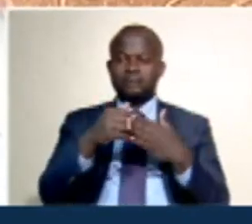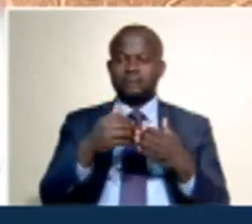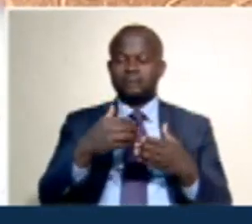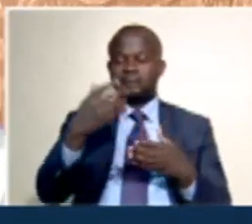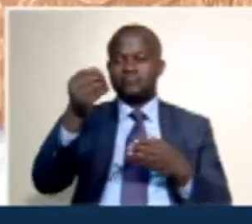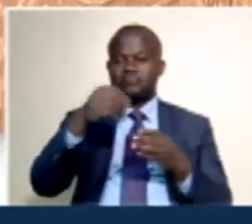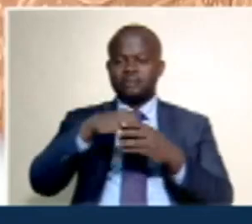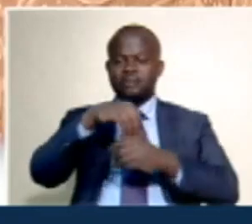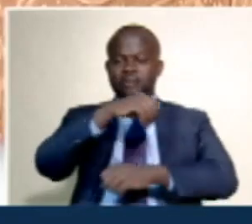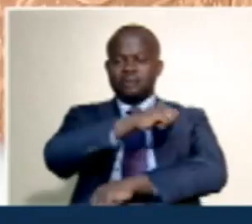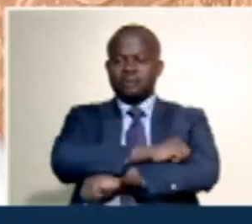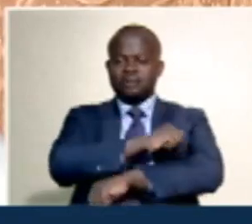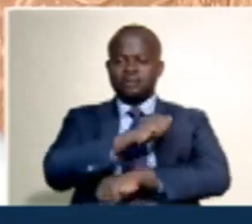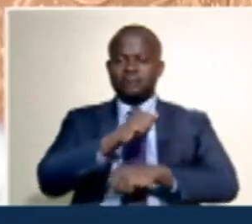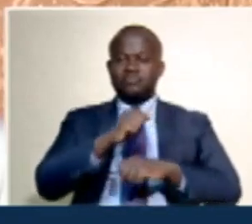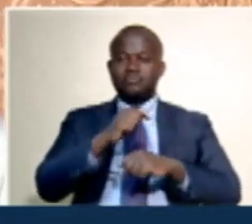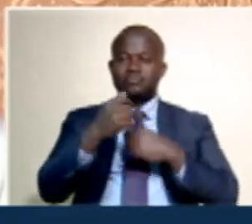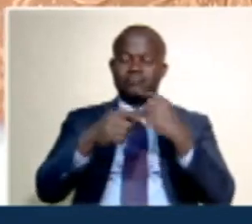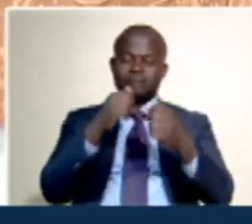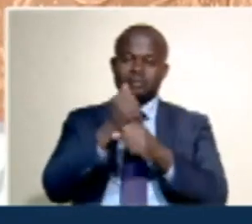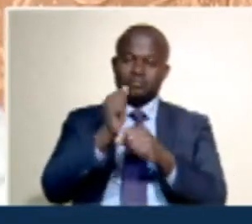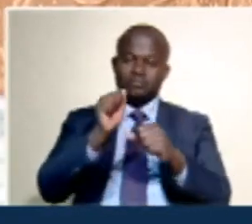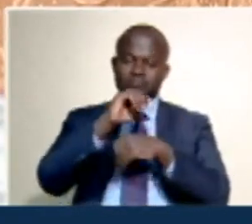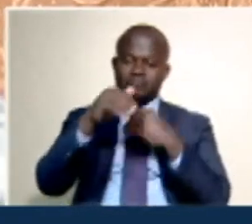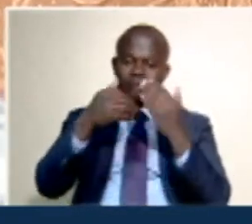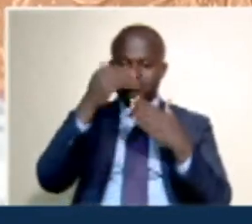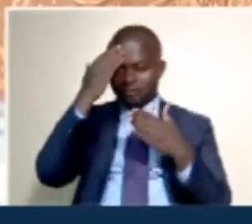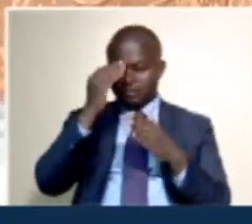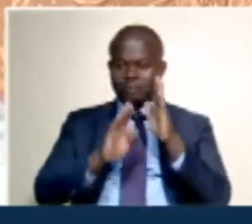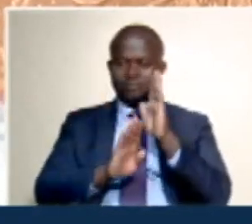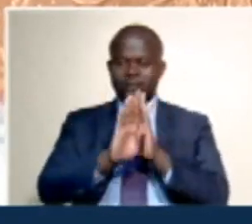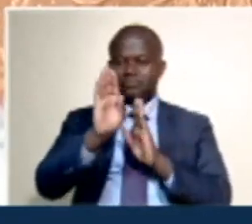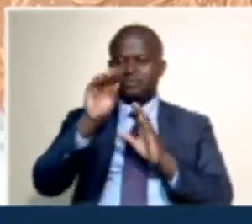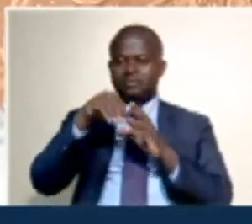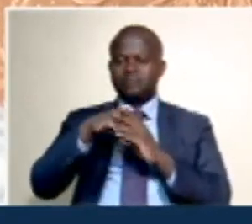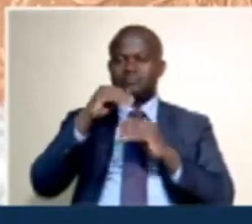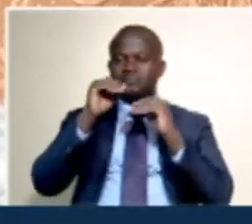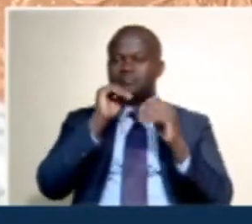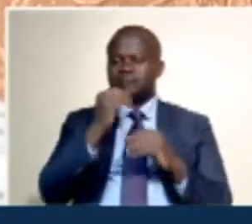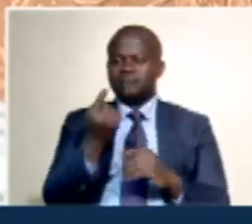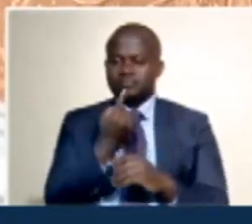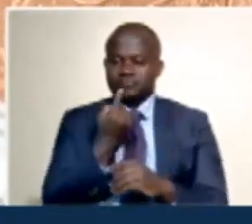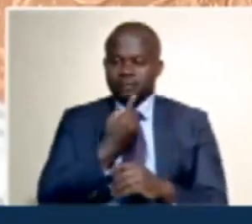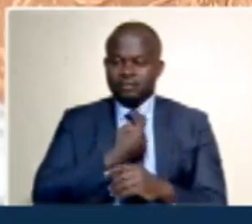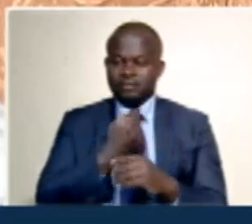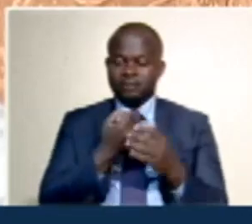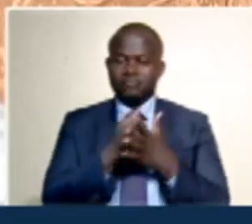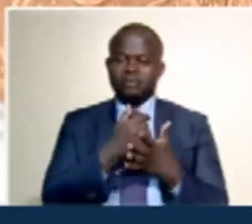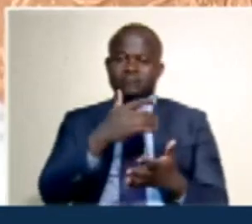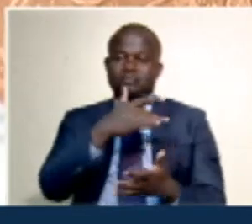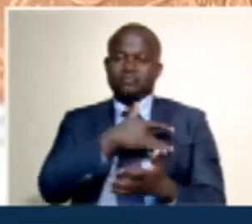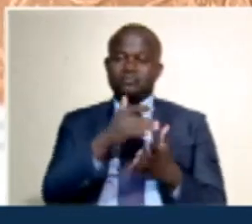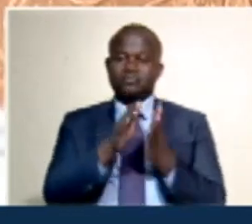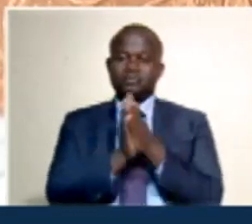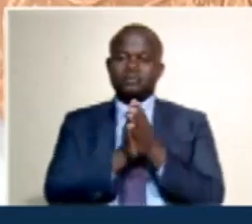ishuri avuga ko yakomeje gukora uko ashoboye ngo yiteze imbere mu rwego rwo kudaheranwa n'agahinda yatewe